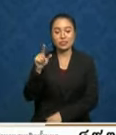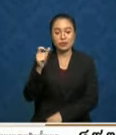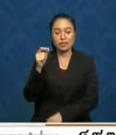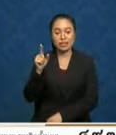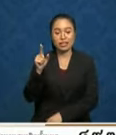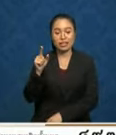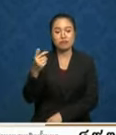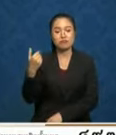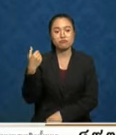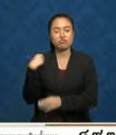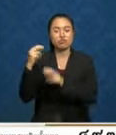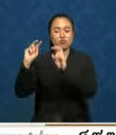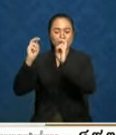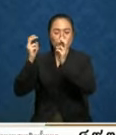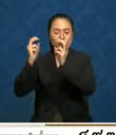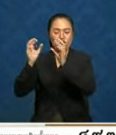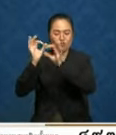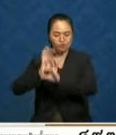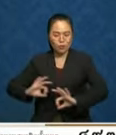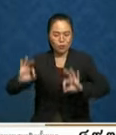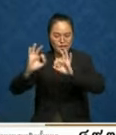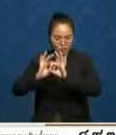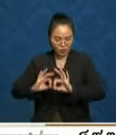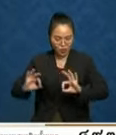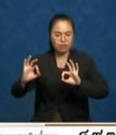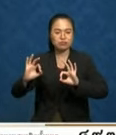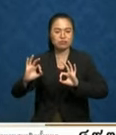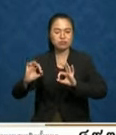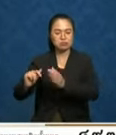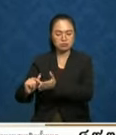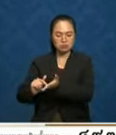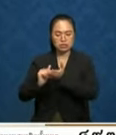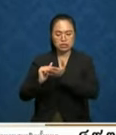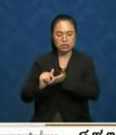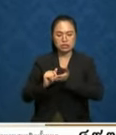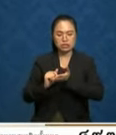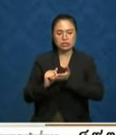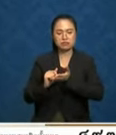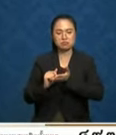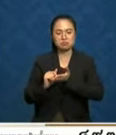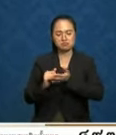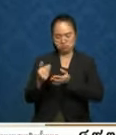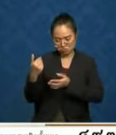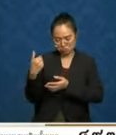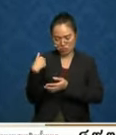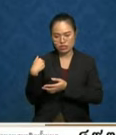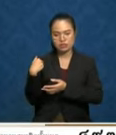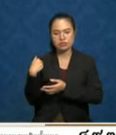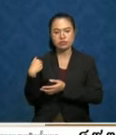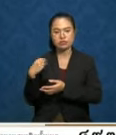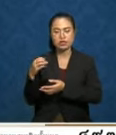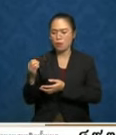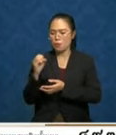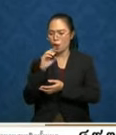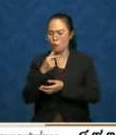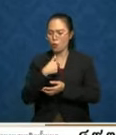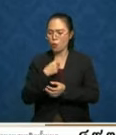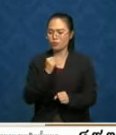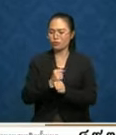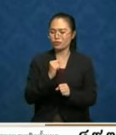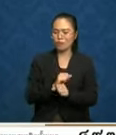มีวาระสำคัญสำคัญที่ผ่านเข้าไปที่นี่เยอะเรื่องปรับลดกำลังพลที่หลายท่านบอกว่าผมไม่ทำอะไร